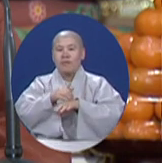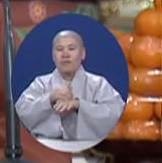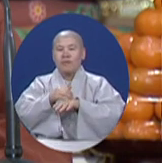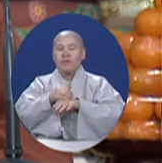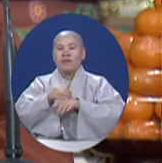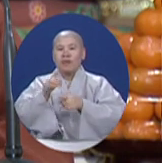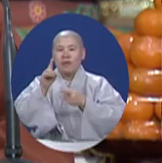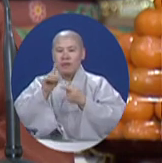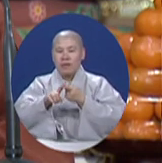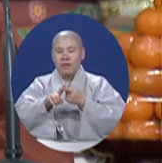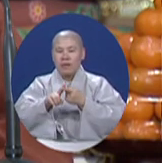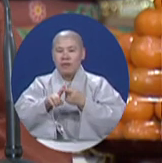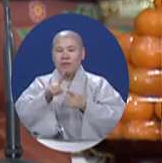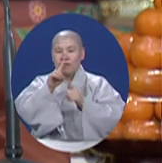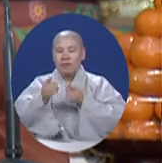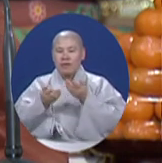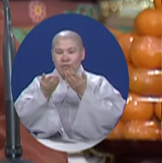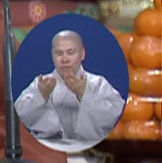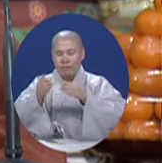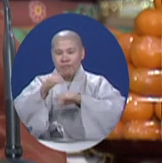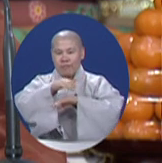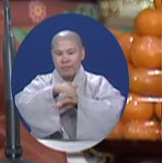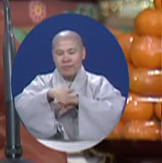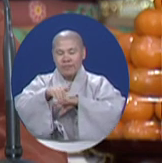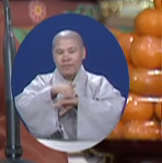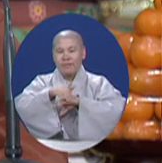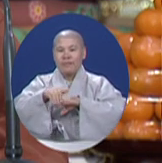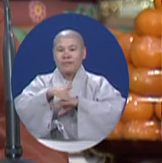이런 내용으로 말씀을 드리겠습니다.